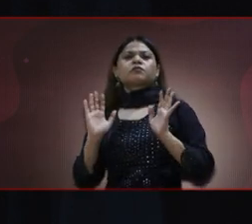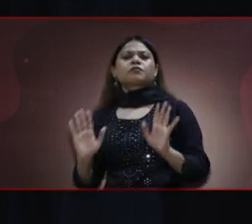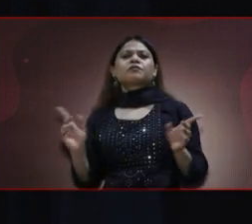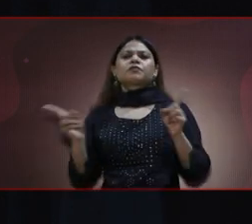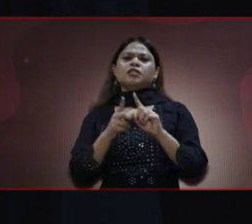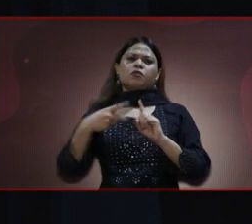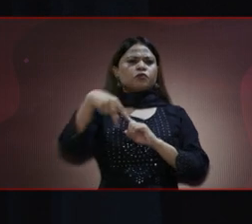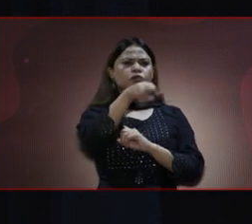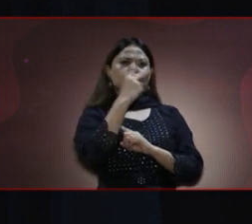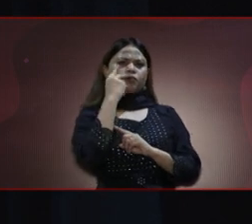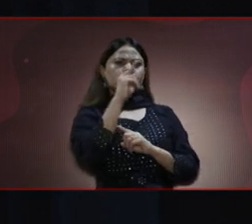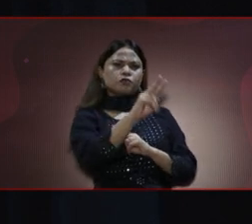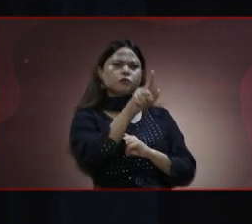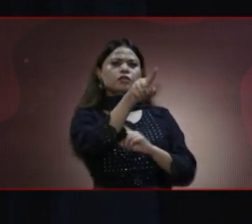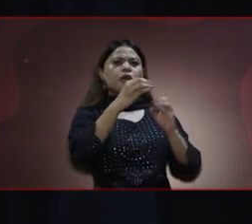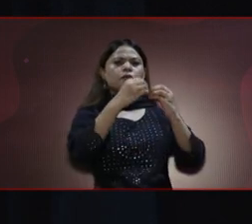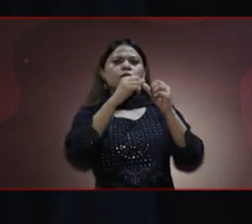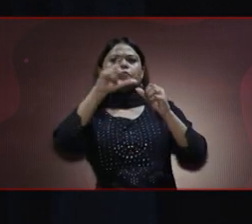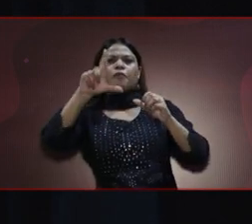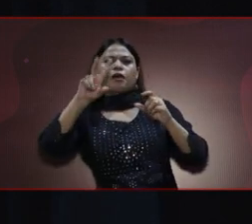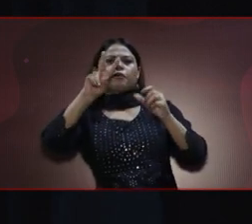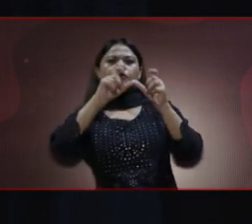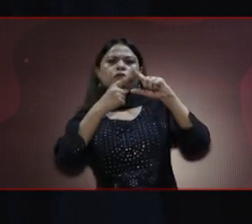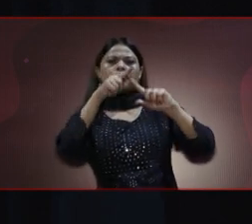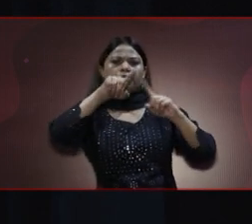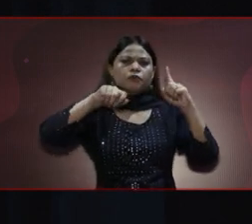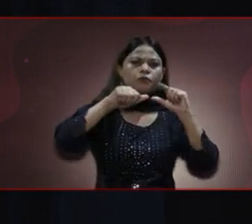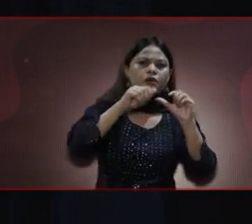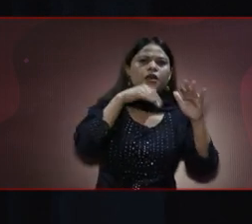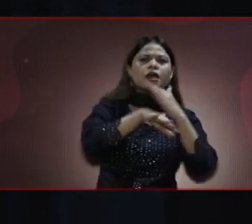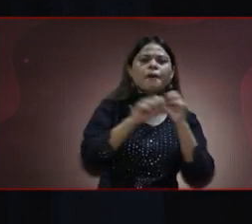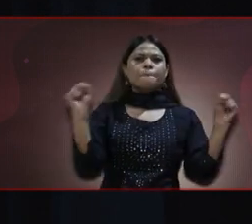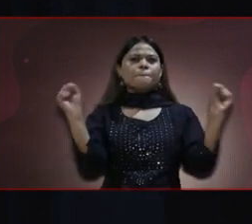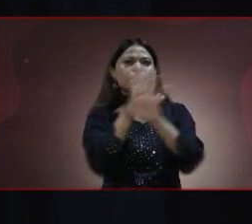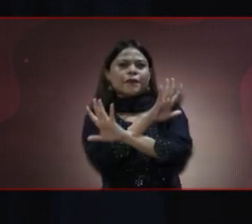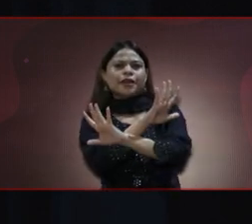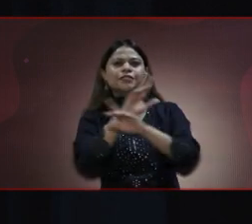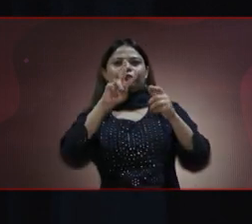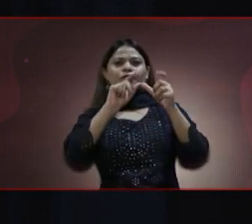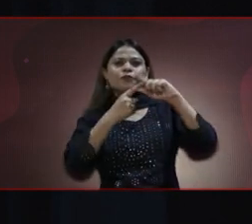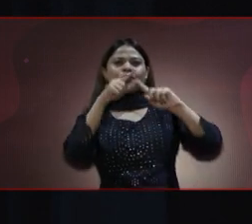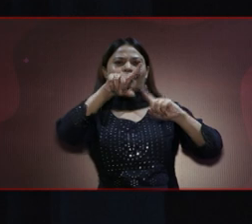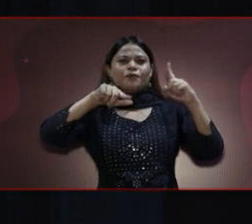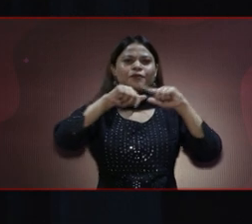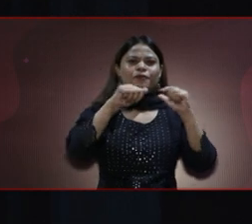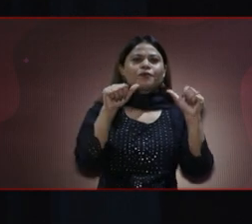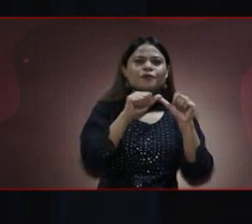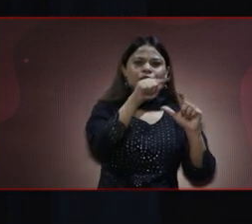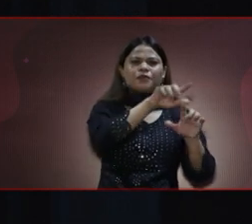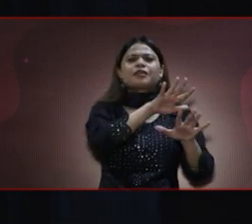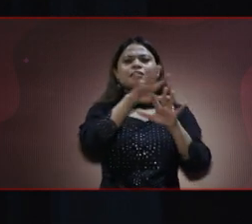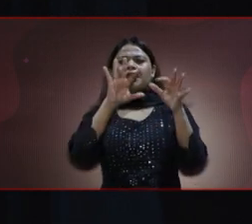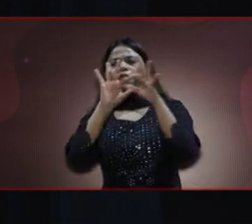होगा, बालवाटिका के लिए जादवी पिटारा बनाया गया है जो एक टॉय बेस्ड पेडागॉजी पर आधारित